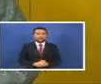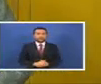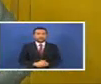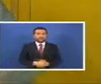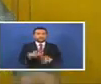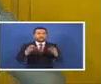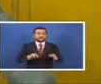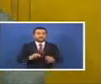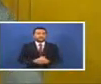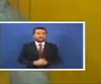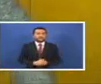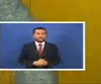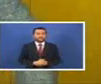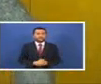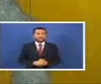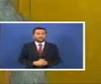Şimdi